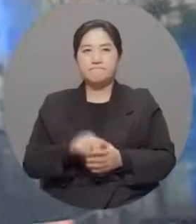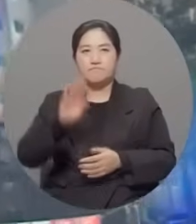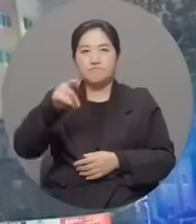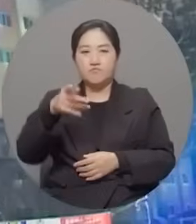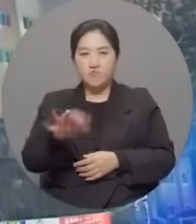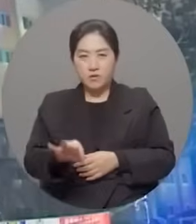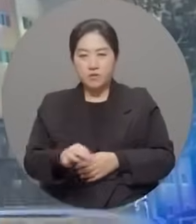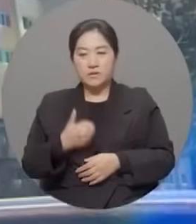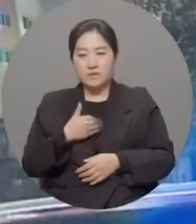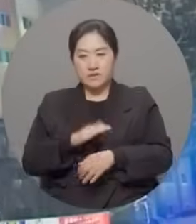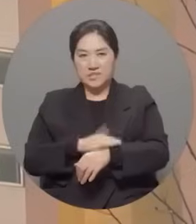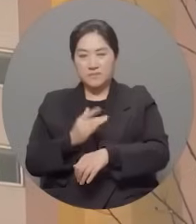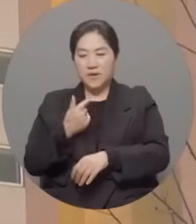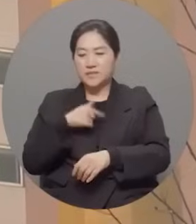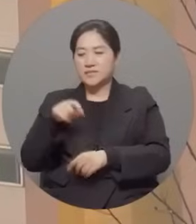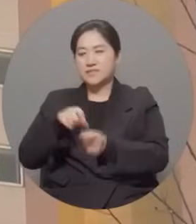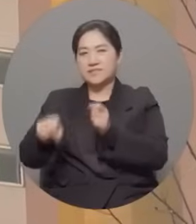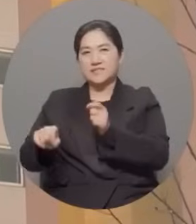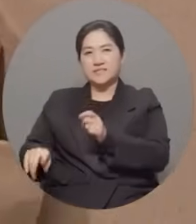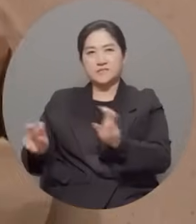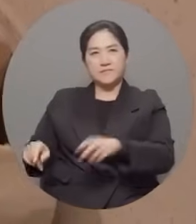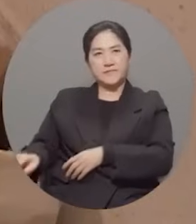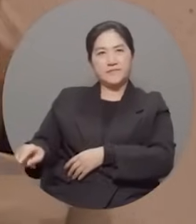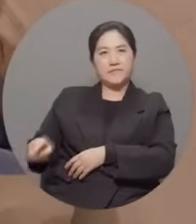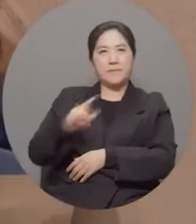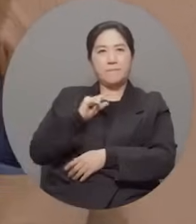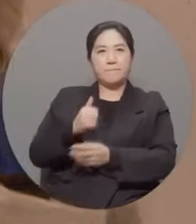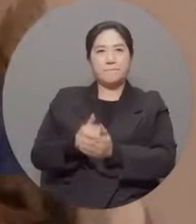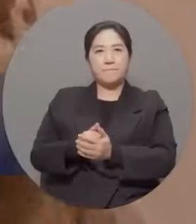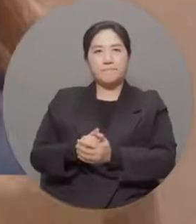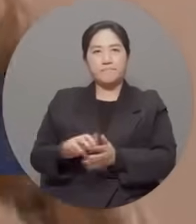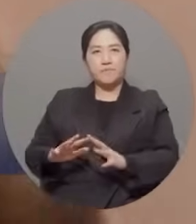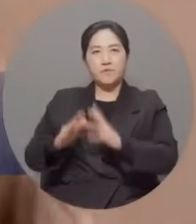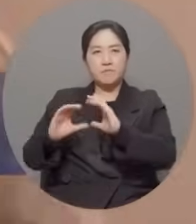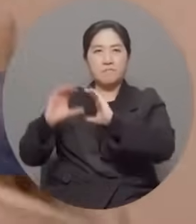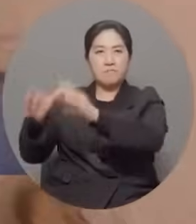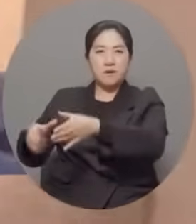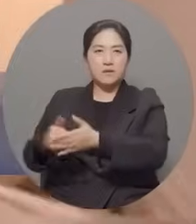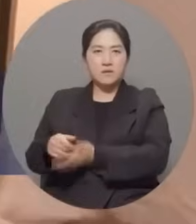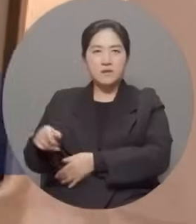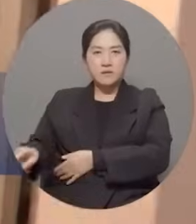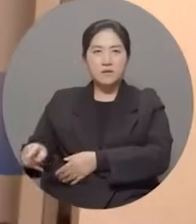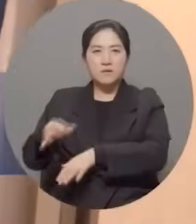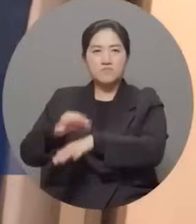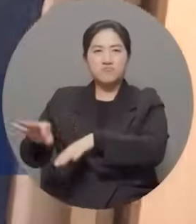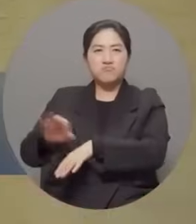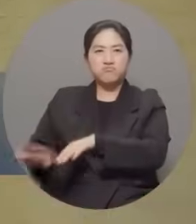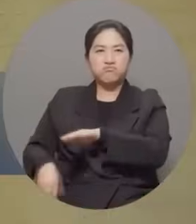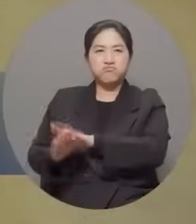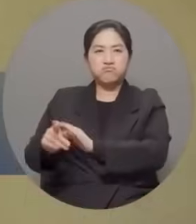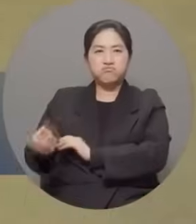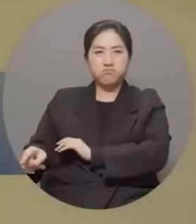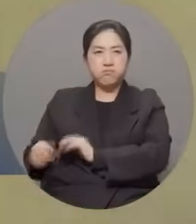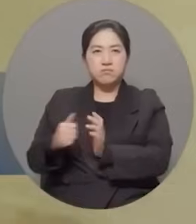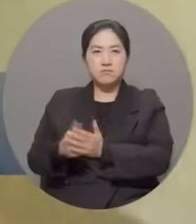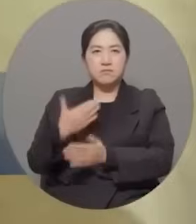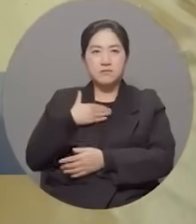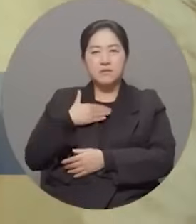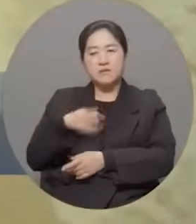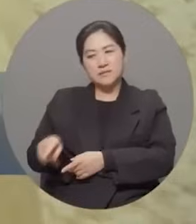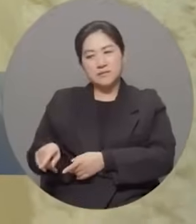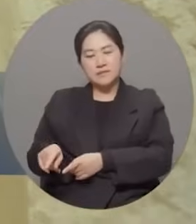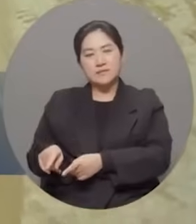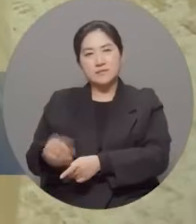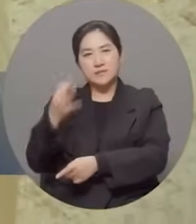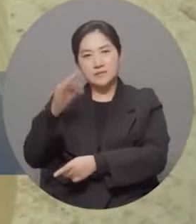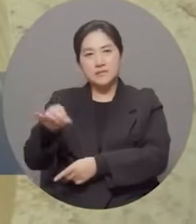측은 책임을 하청업체 탓으로 돌렸습니다. 공사를 의뢰했는데 그 하청업체가 부실한 것은 저희들이 인정을